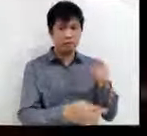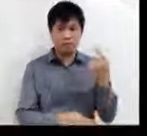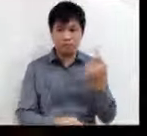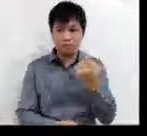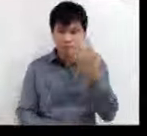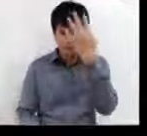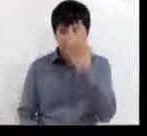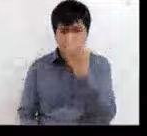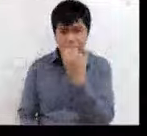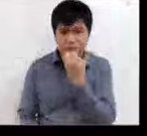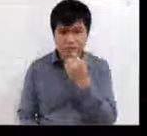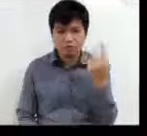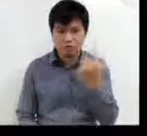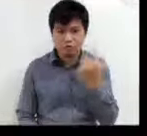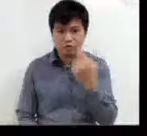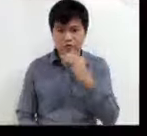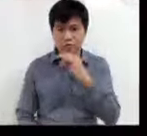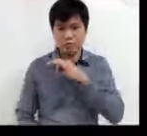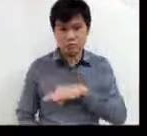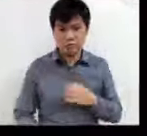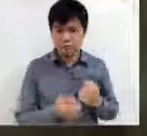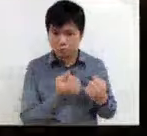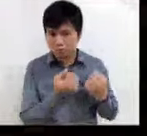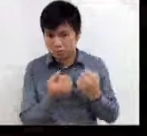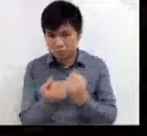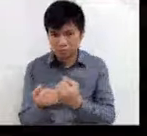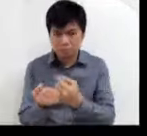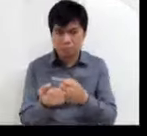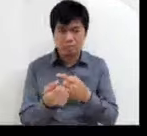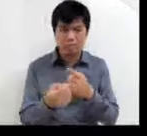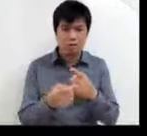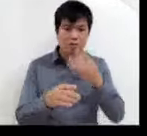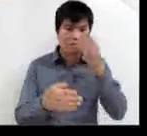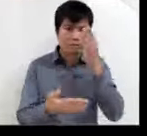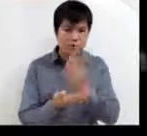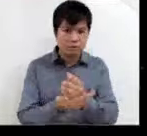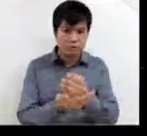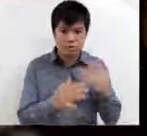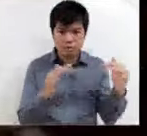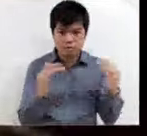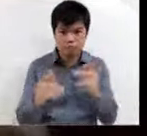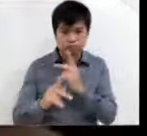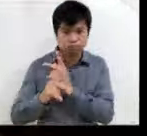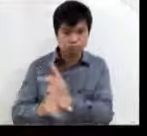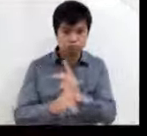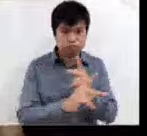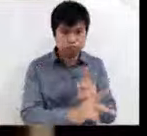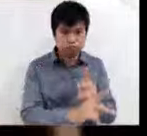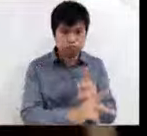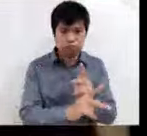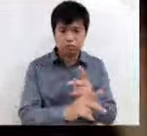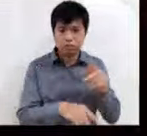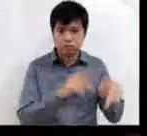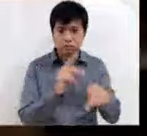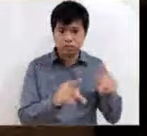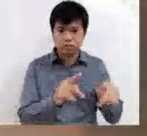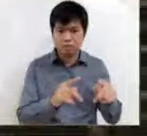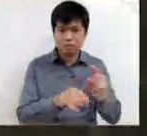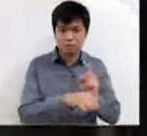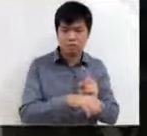Mas susuportahan pa raw nila ang tigil putukan para maprotektahan ang mga sibilyan at pagpapakawala ng mga